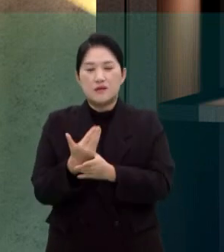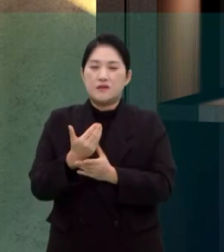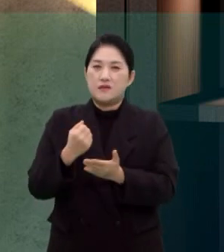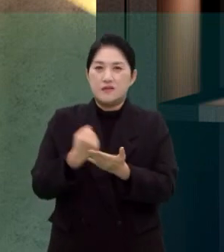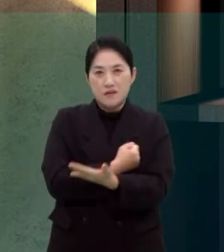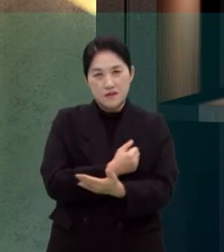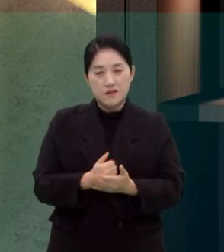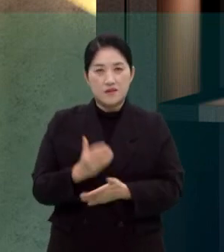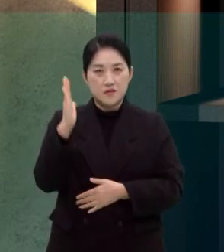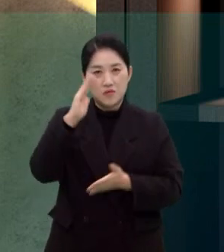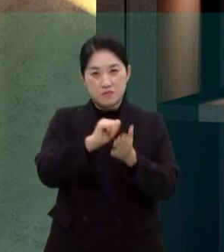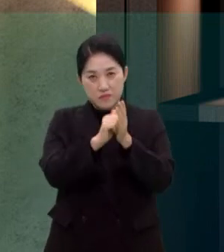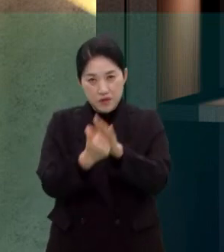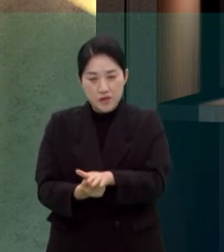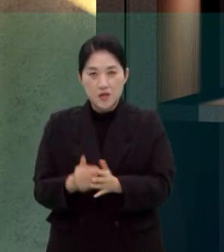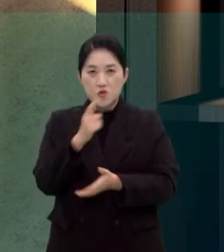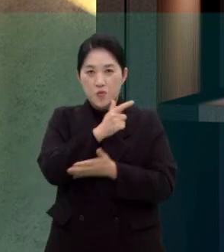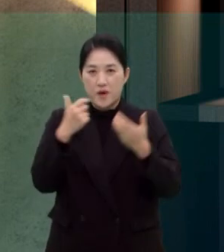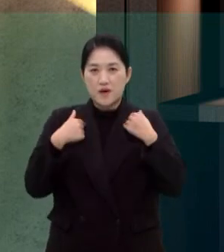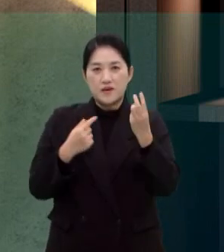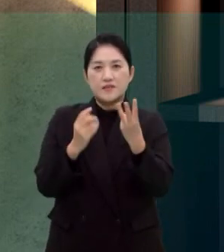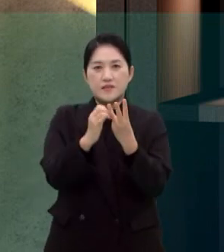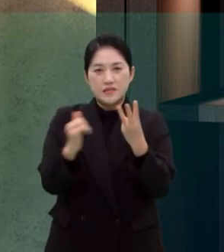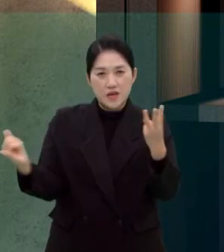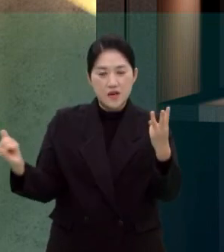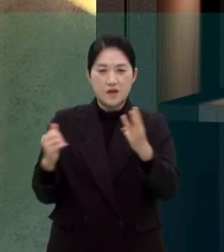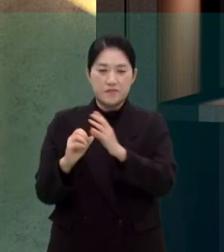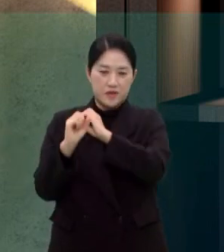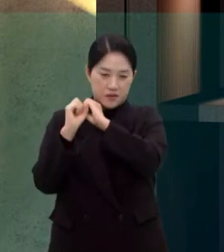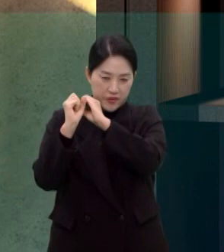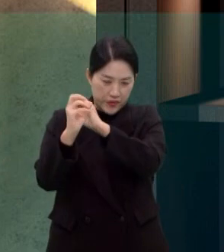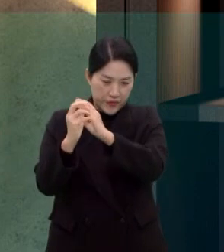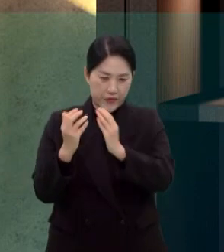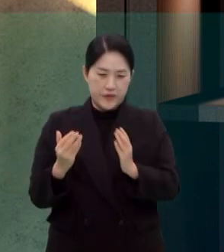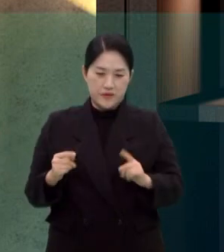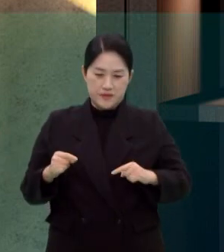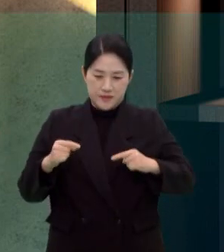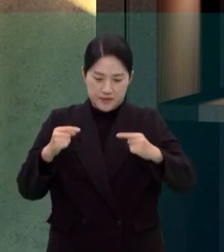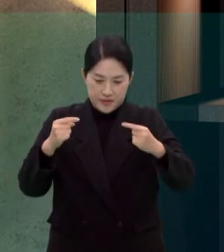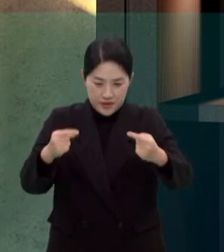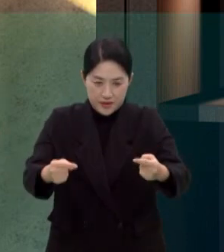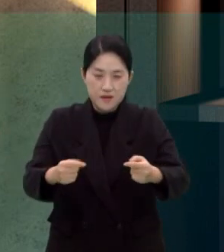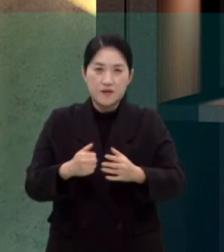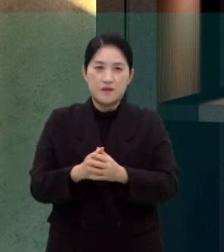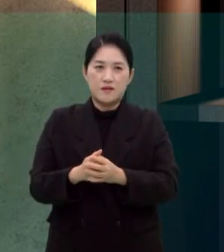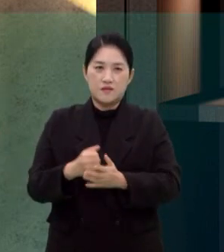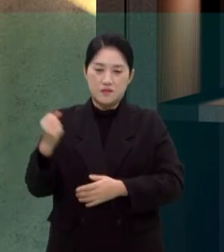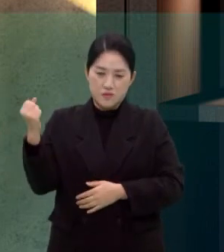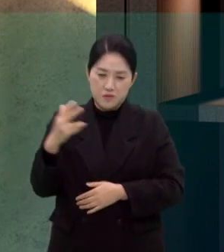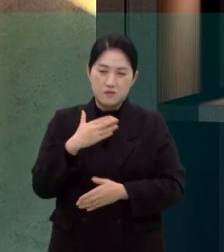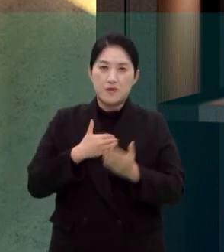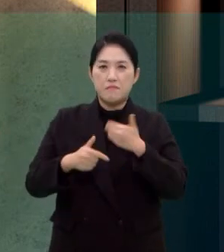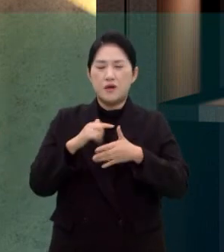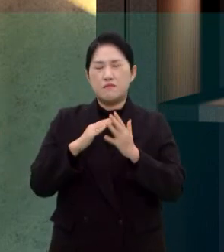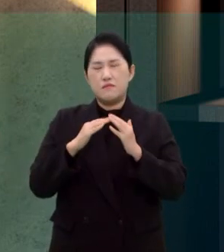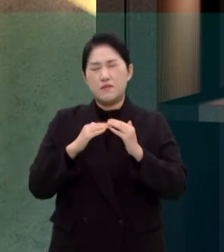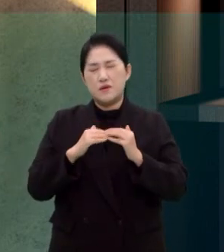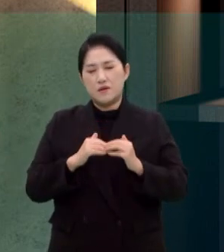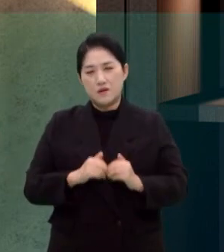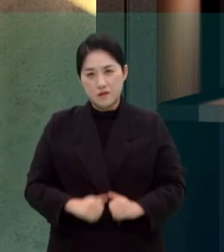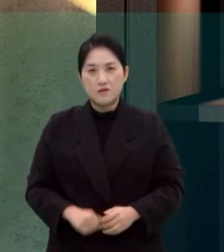최근 순직하신 소방관 3분의 연결식에 참석하며 또다시 마음이 무너졌습니다.